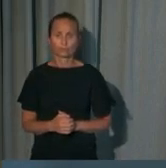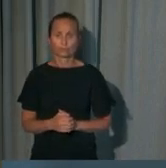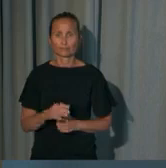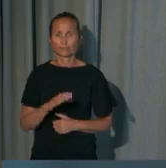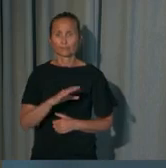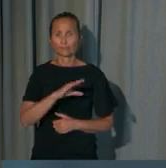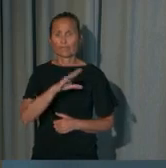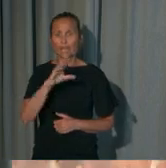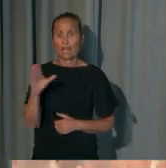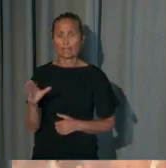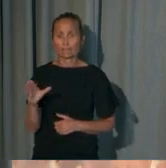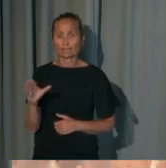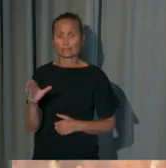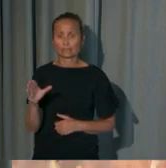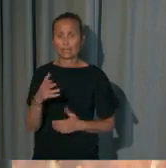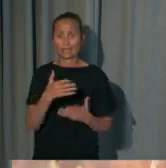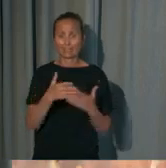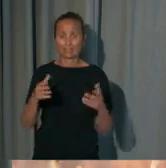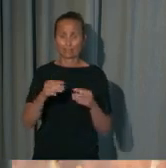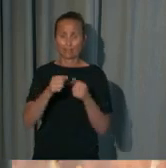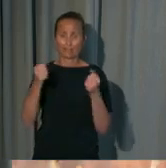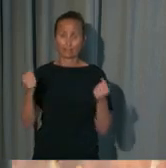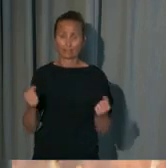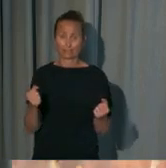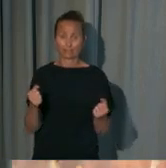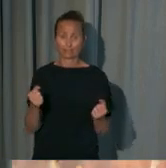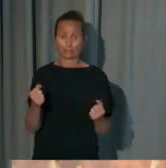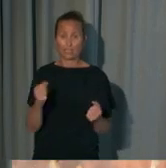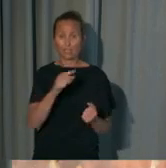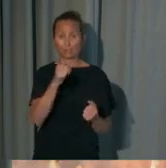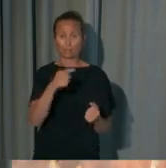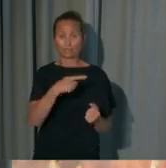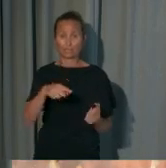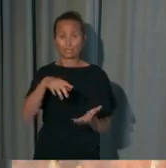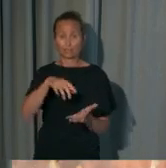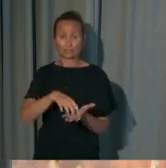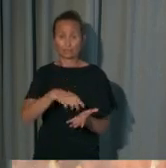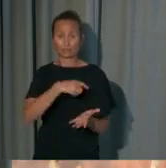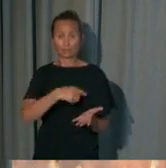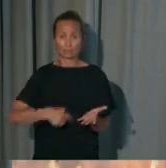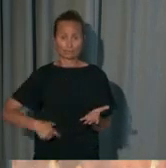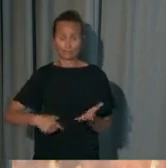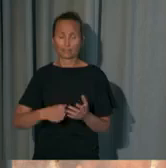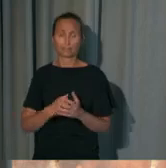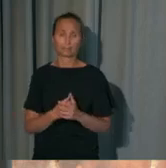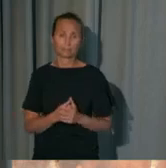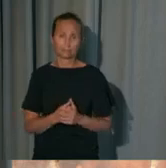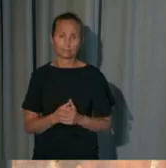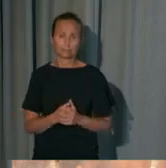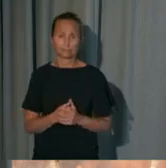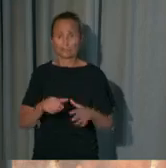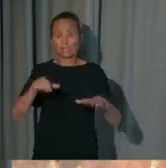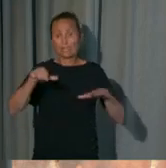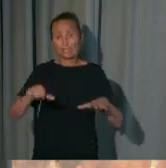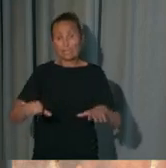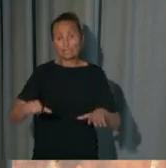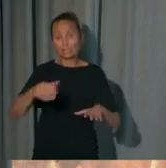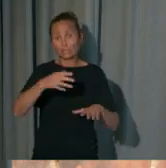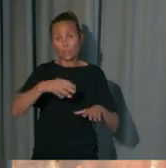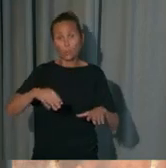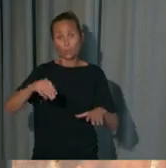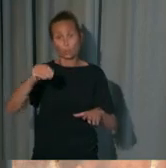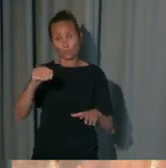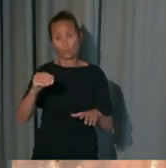Hei, Farid i Nettavisen. Jeg kan begynne med spørsmål til statsministeren. 16. juni